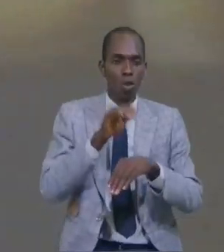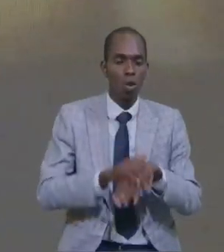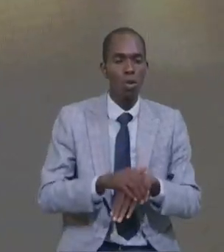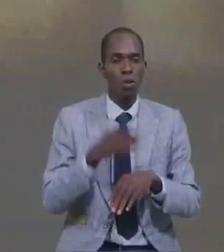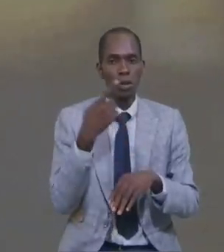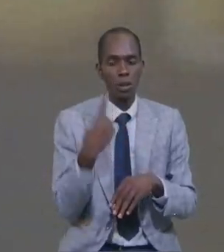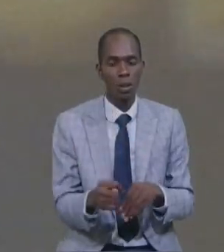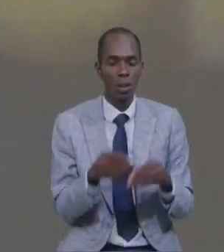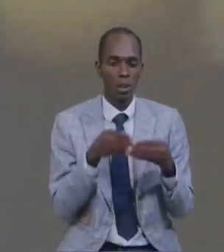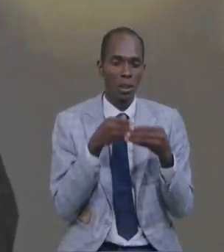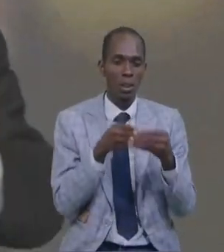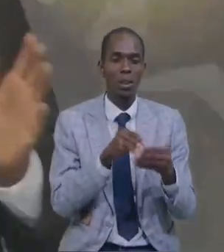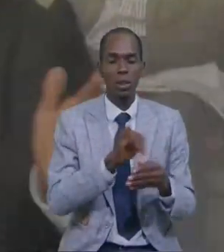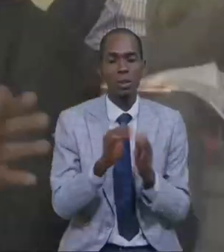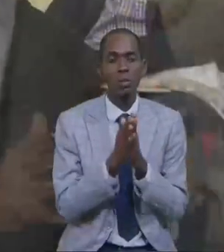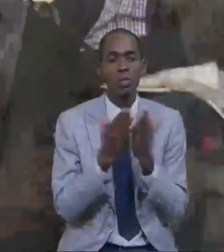Romains.